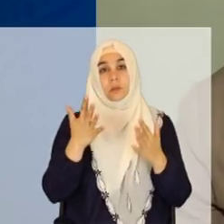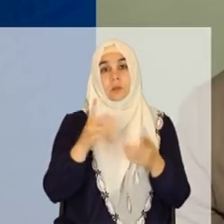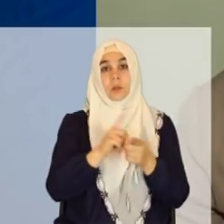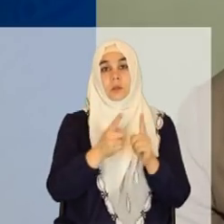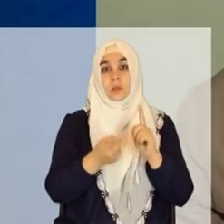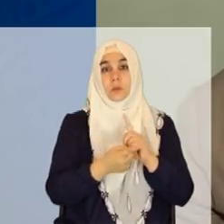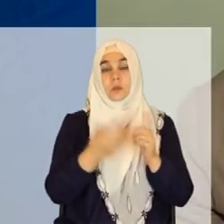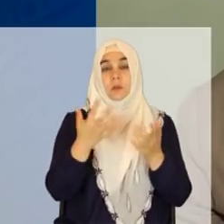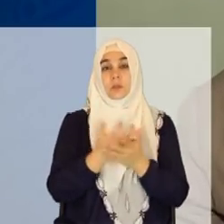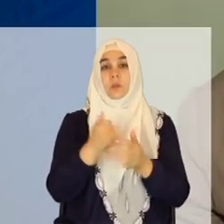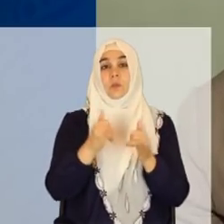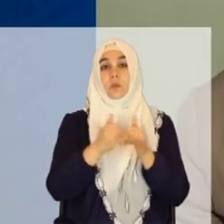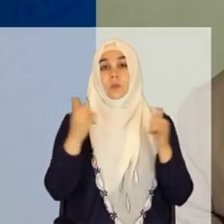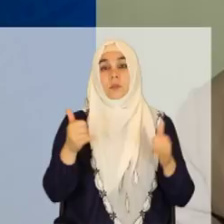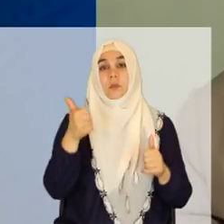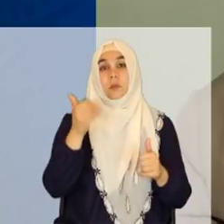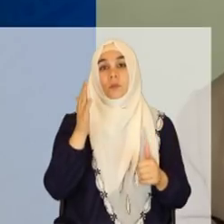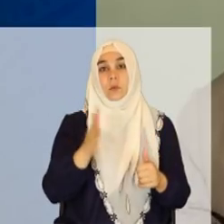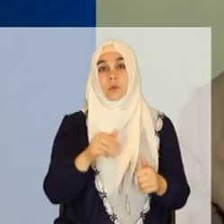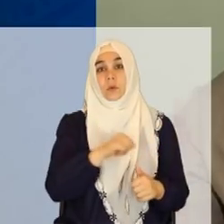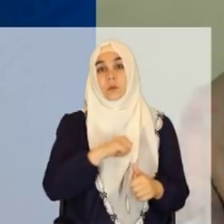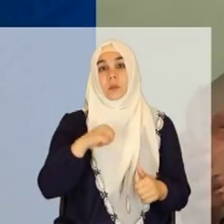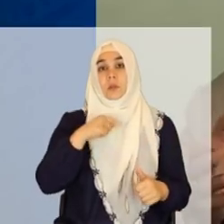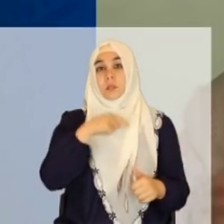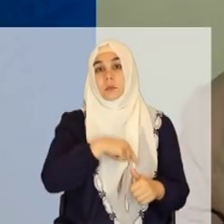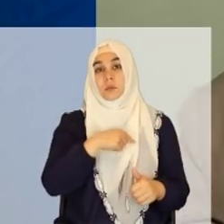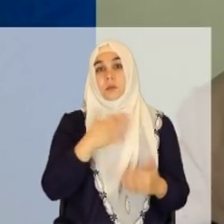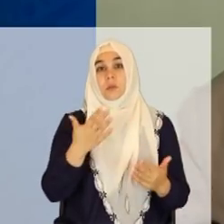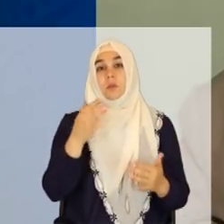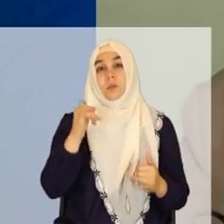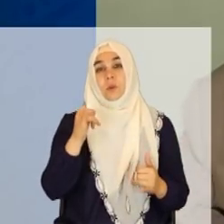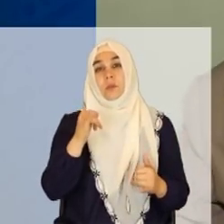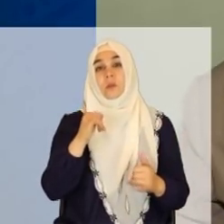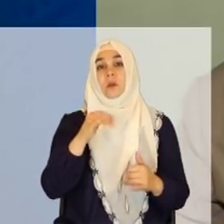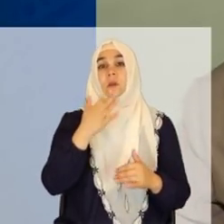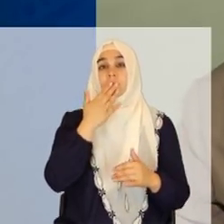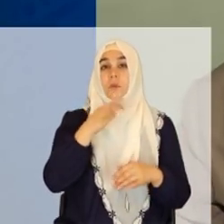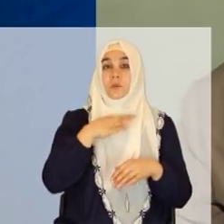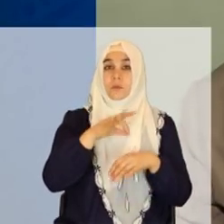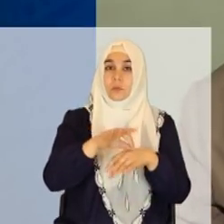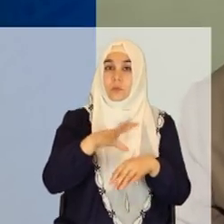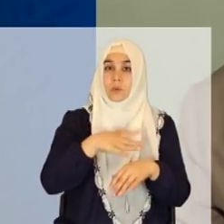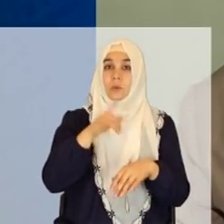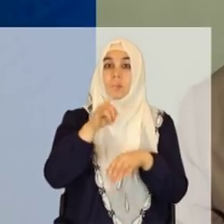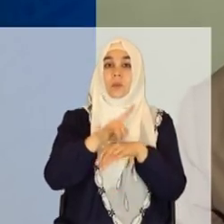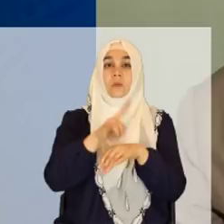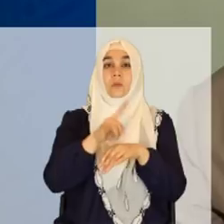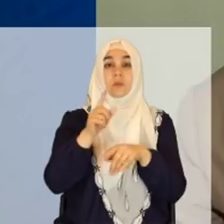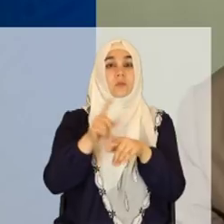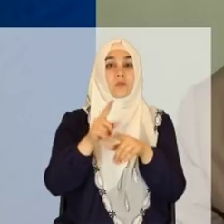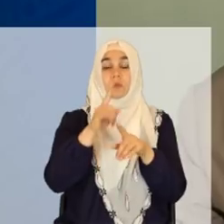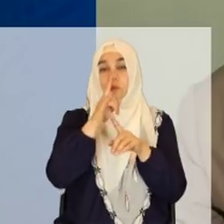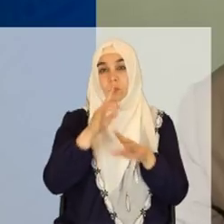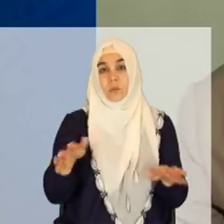beradigan maqomlarni sohiblari bo'lamiz. O'shanda ichimizda nimaga falonchi roza tutib yolg'on gapiryapti degan gap